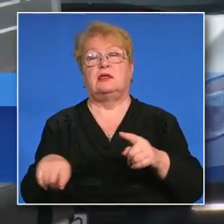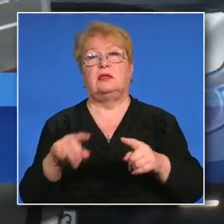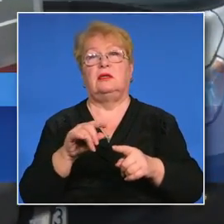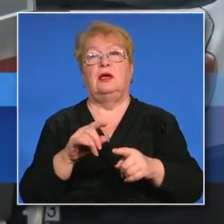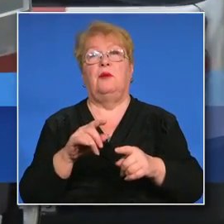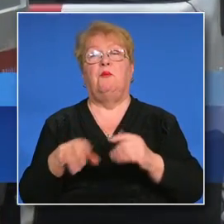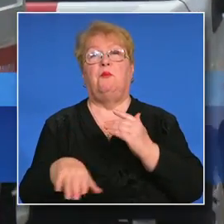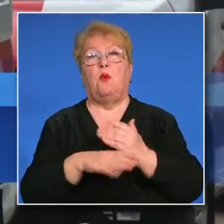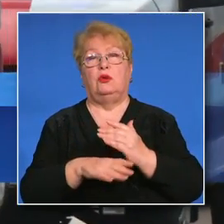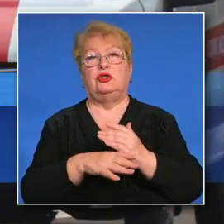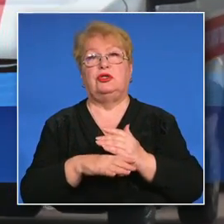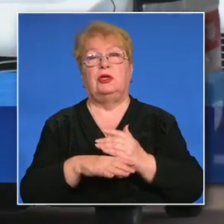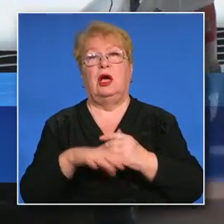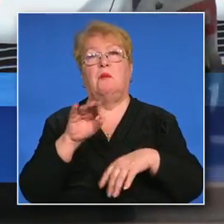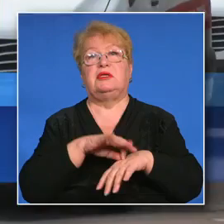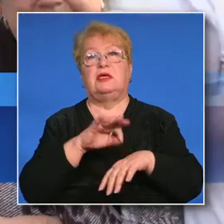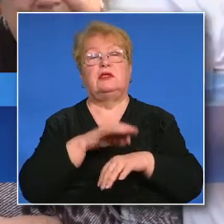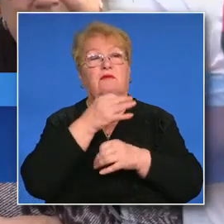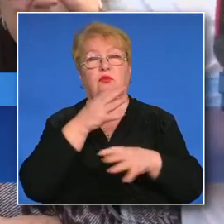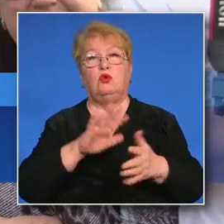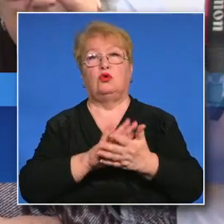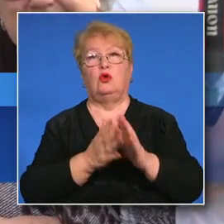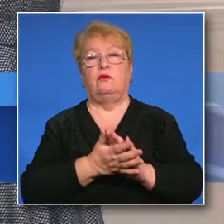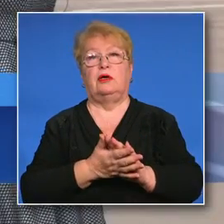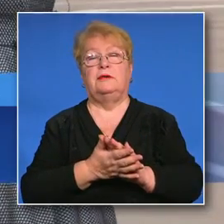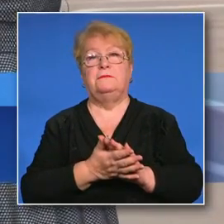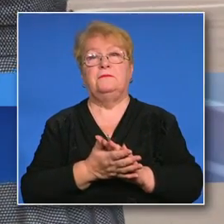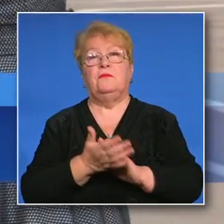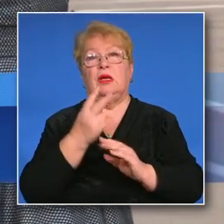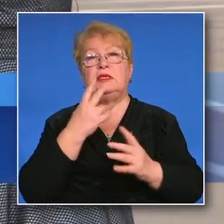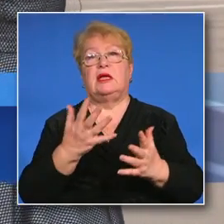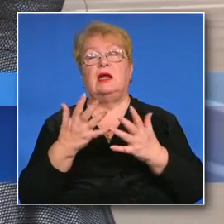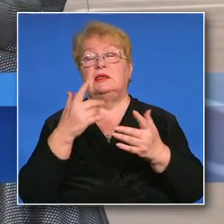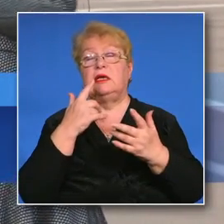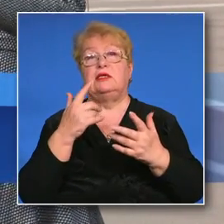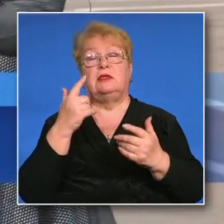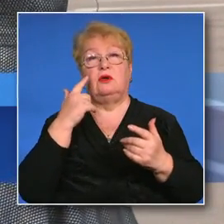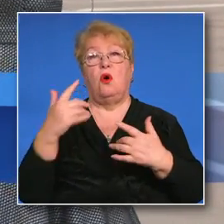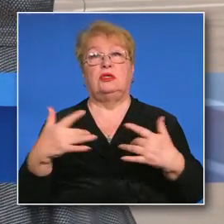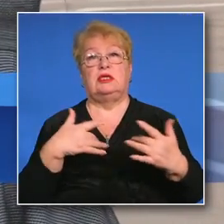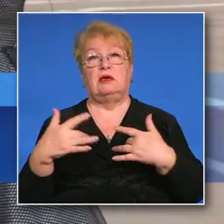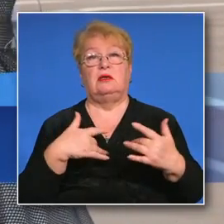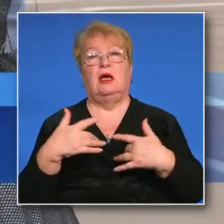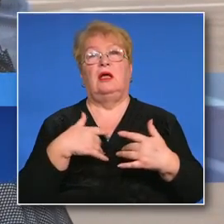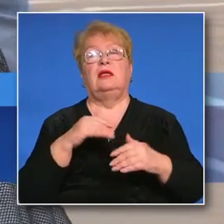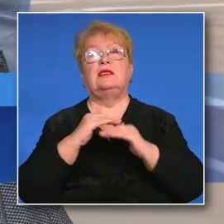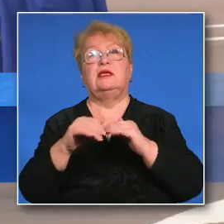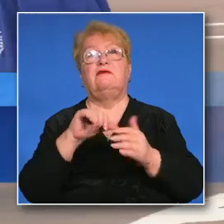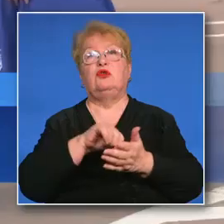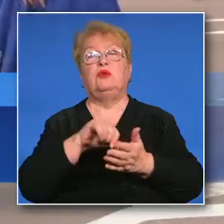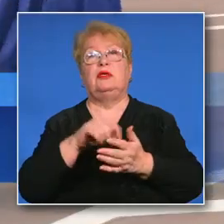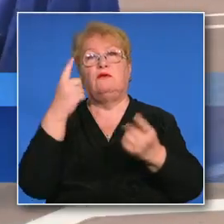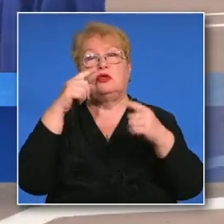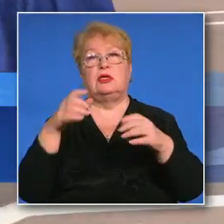неотложной медицинской помощи пациентам в любых условиях. Яркий, зрелищный праздничный концерт продолжает открытие. На сцене выступили творческие